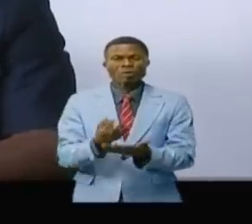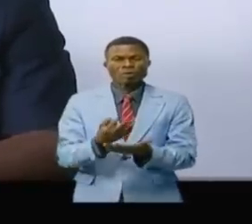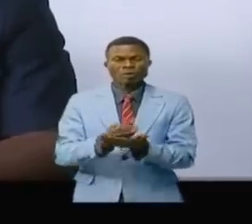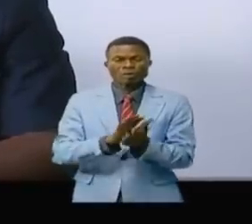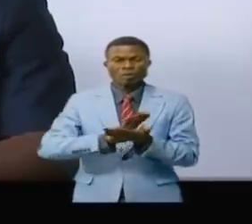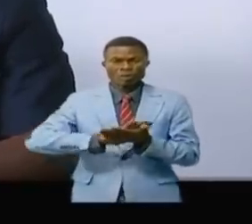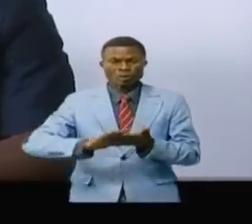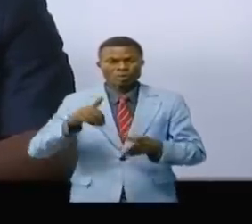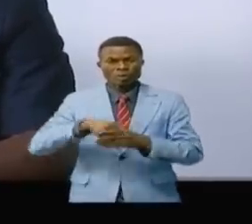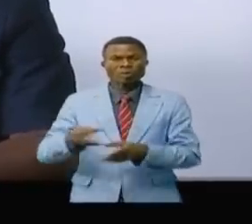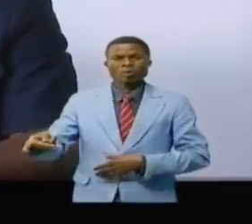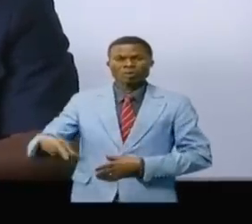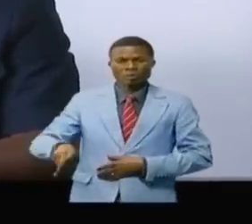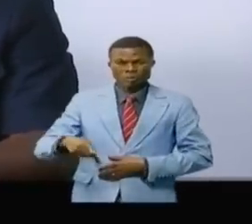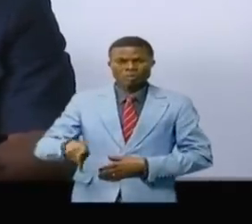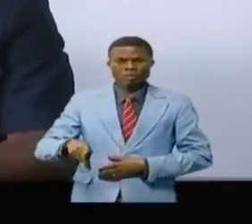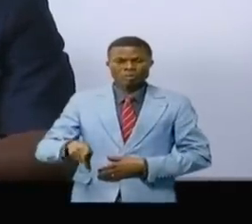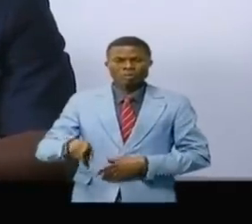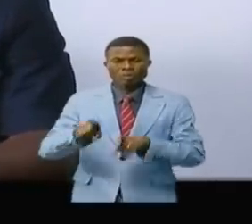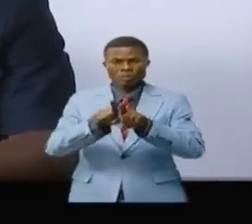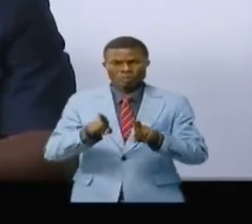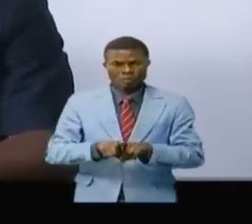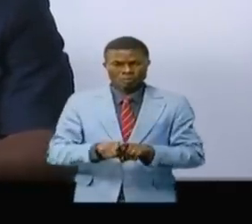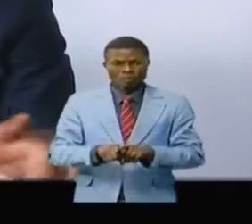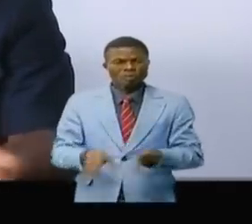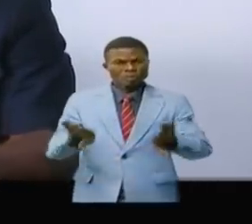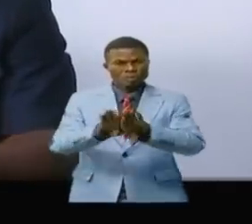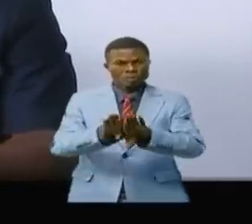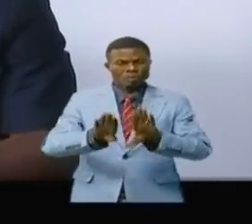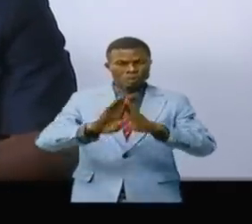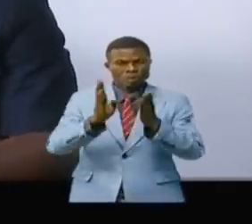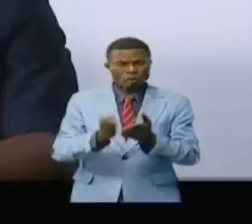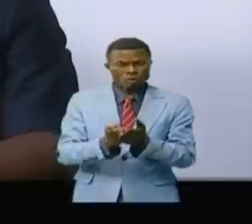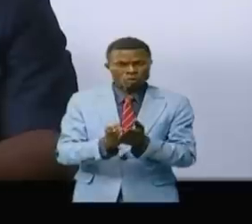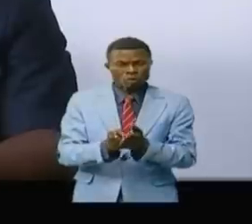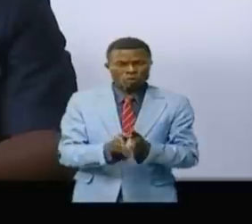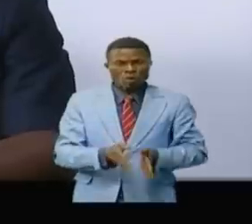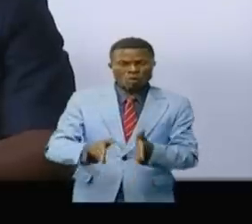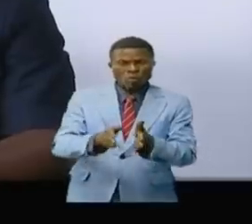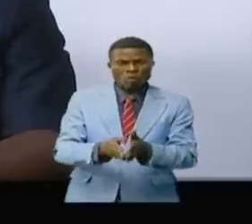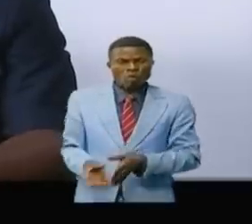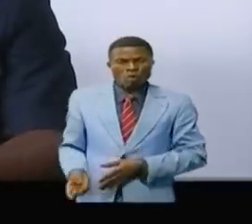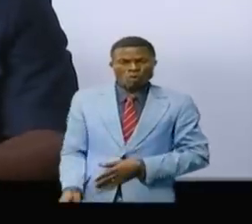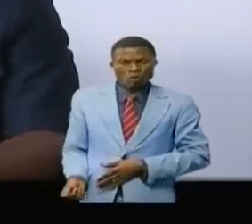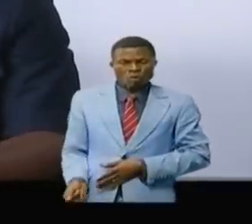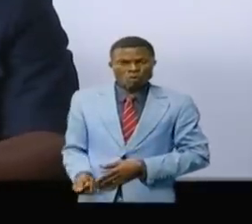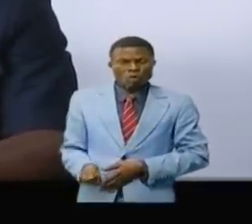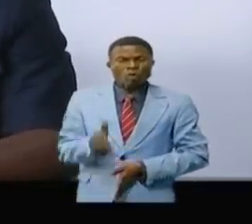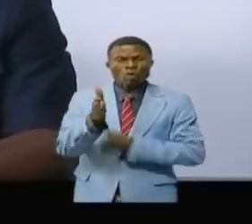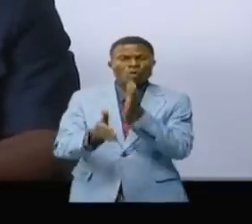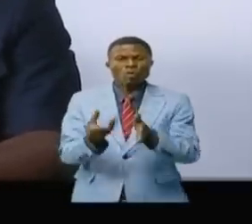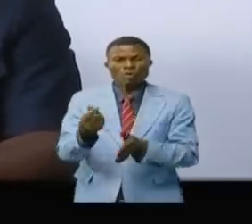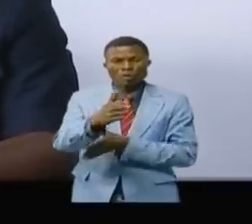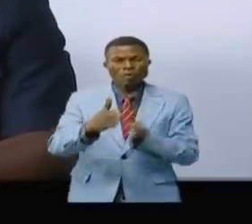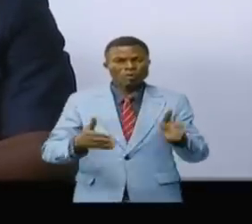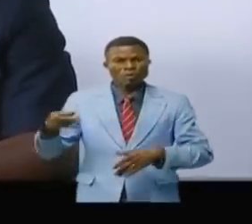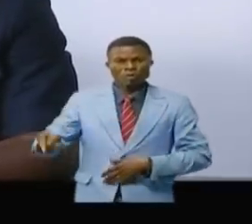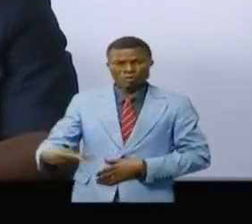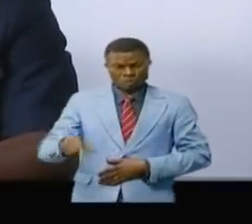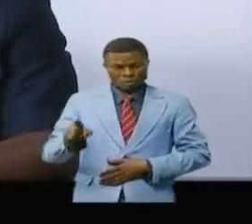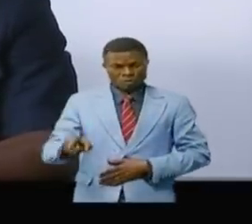en province, en fermant tous les robinets qui occasionnaient le couloir des recettes dans la